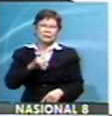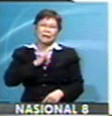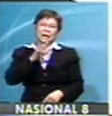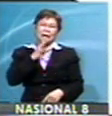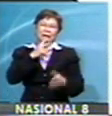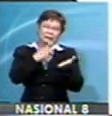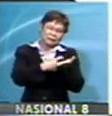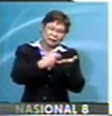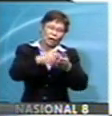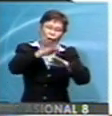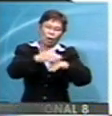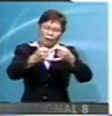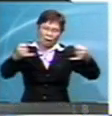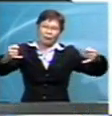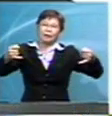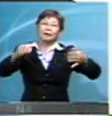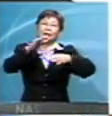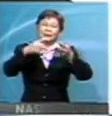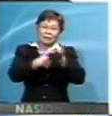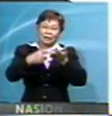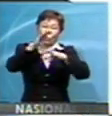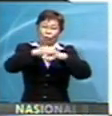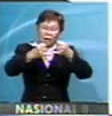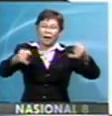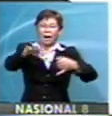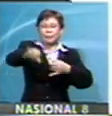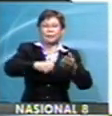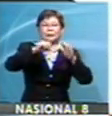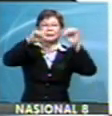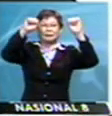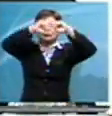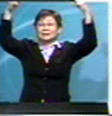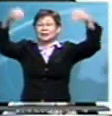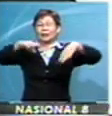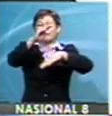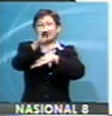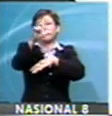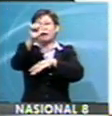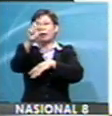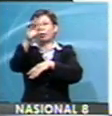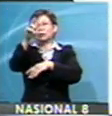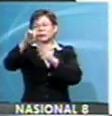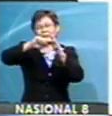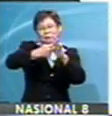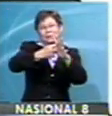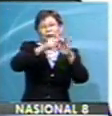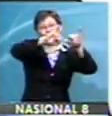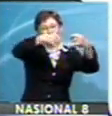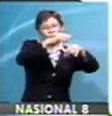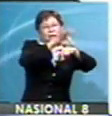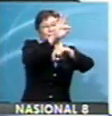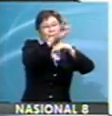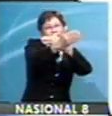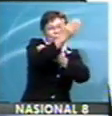katakan tiket online boleh diambil di stadium melawati bermula pada hari Jumat jam